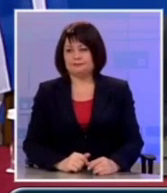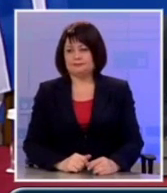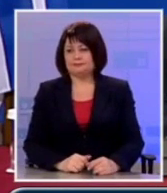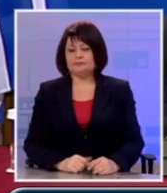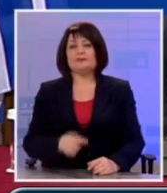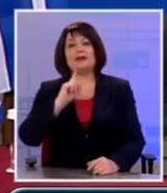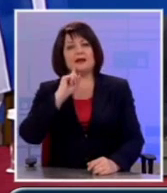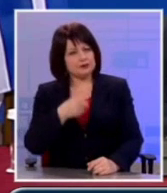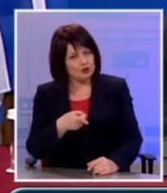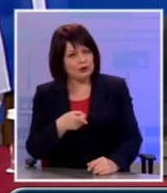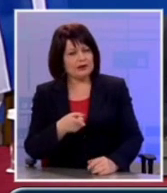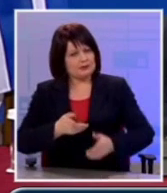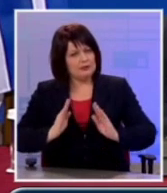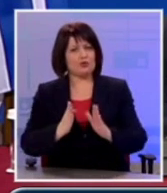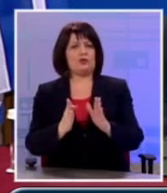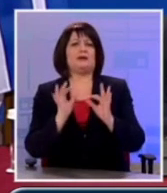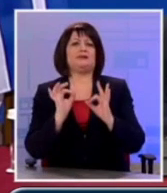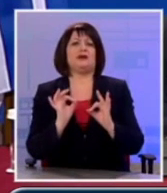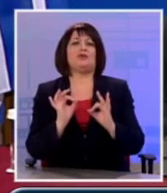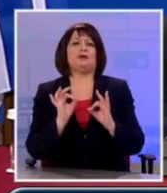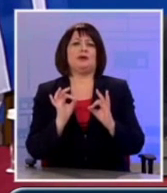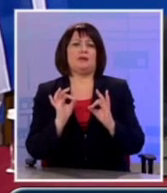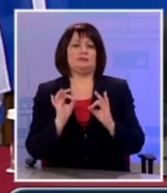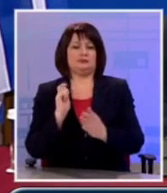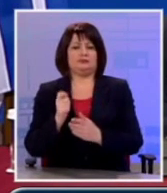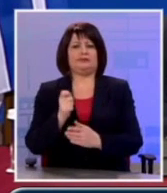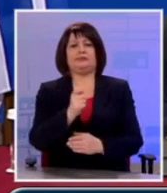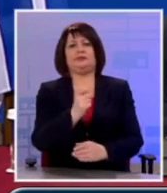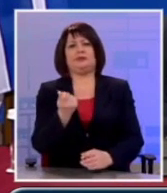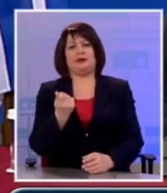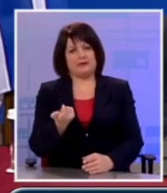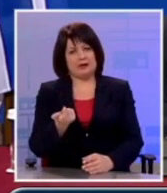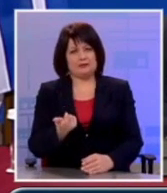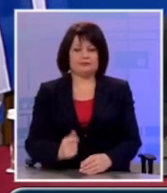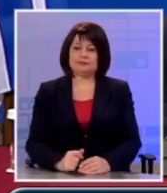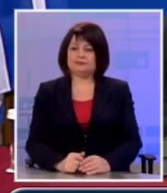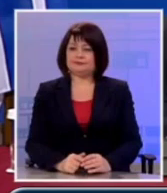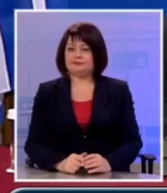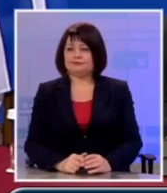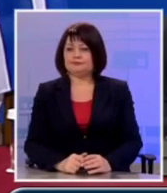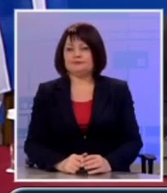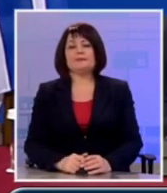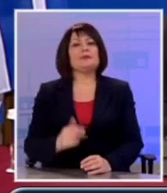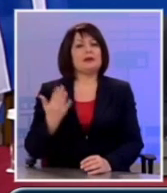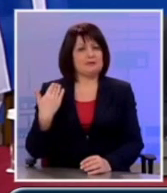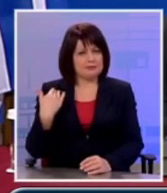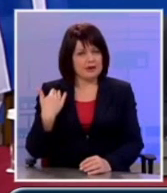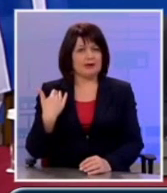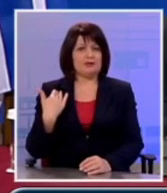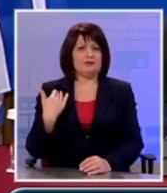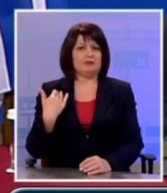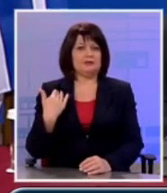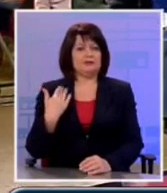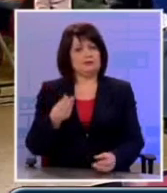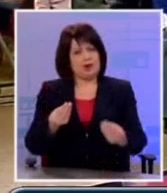έδωσα την εντολή να προχωρήσει κανονικά η πληρωμή, έχοντας προηγουμένως ζητήσει και